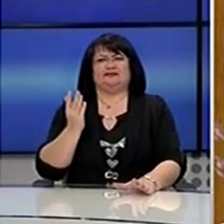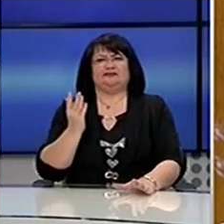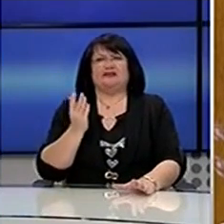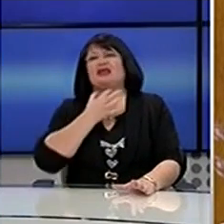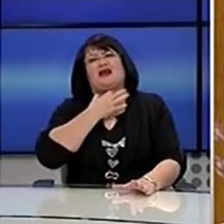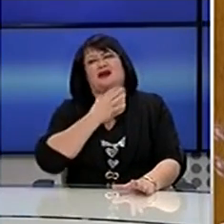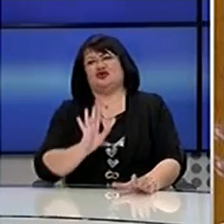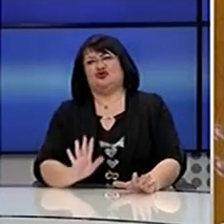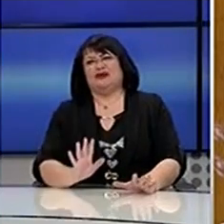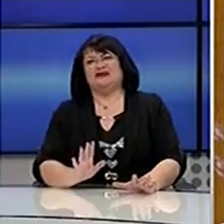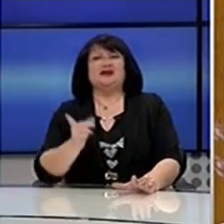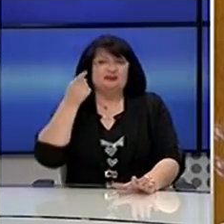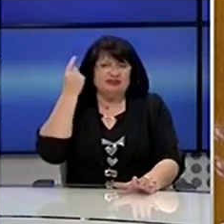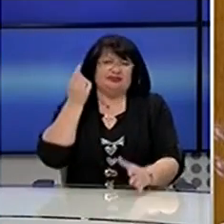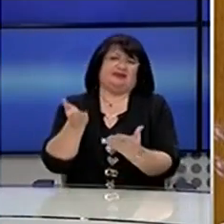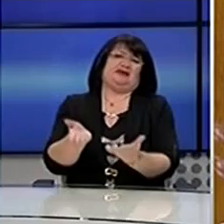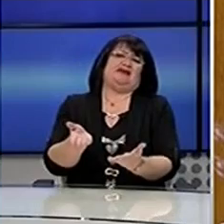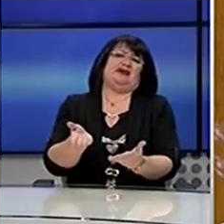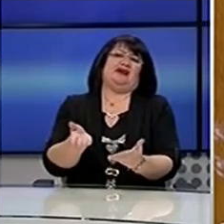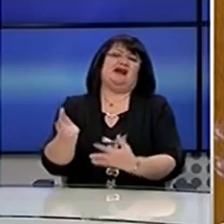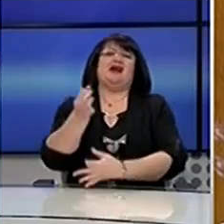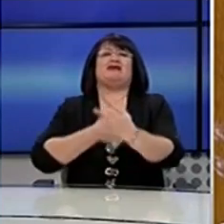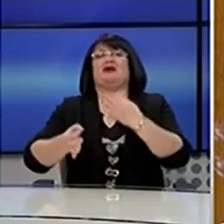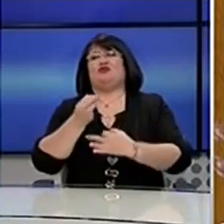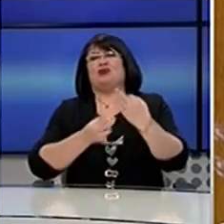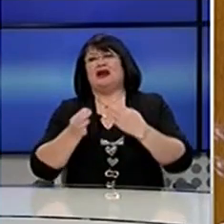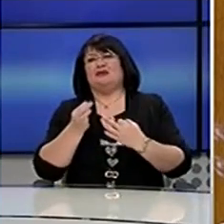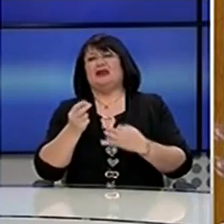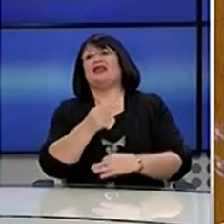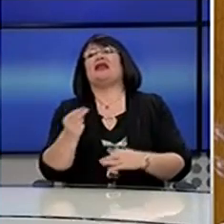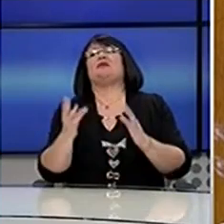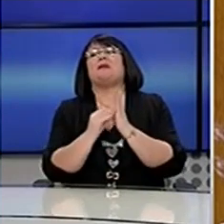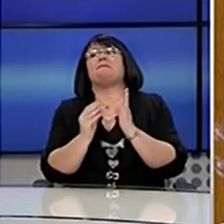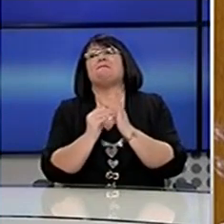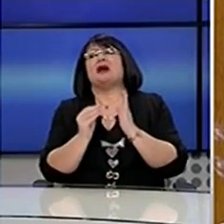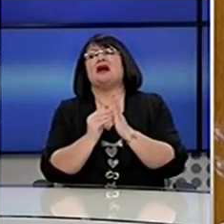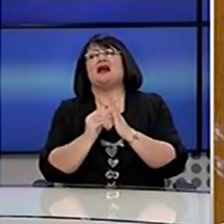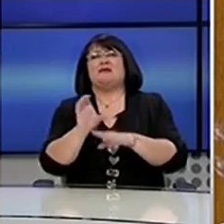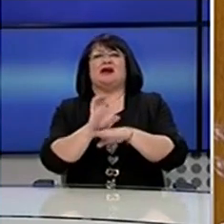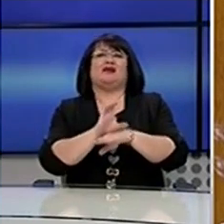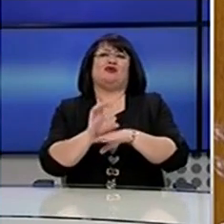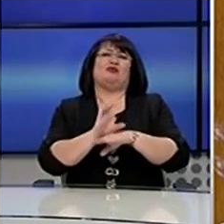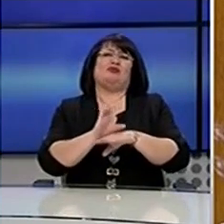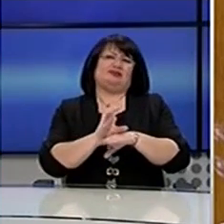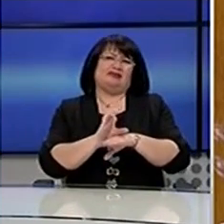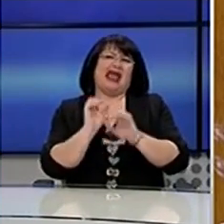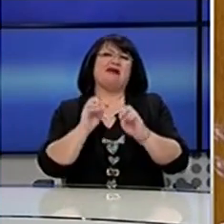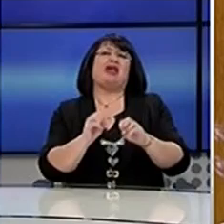ανοησίες, γιατί περί ανοησιών πρόκειται, όπως αυτές που ακούσαμε παραδείγματος χάρη για το ζήτημα της τηλεεκπαίδευσης. Και